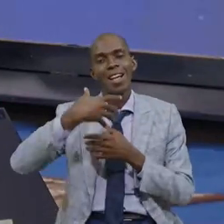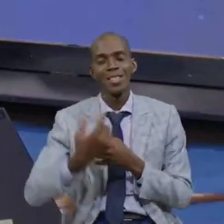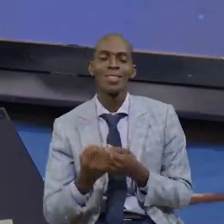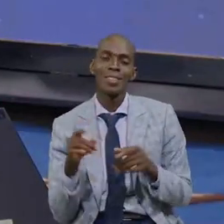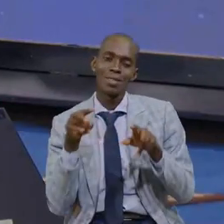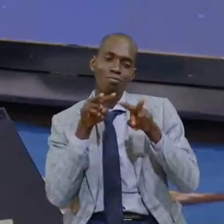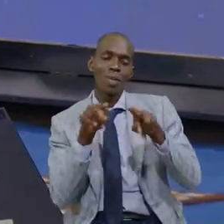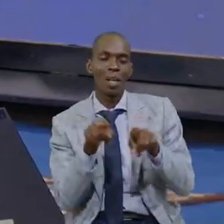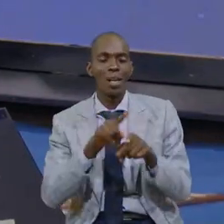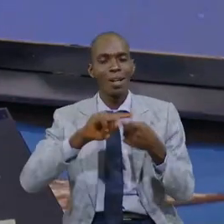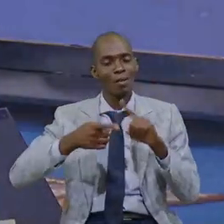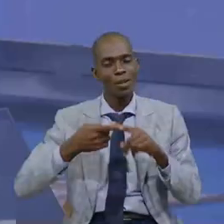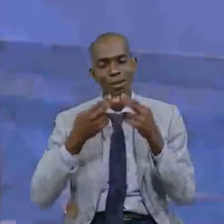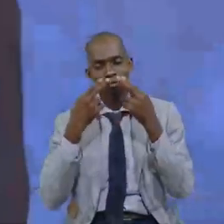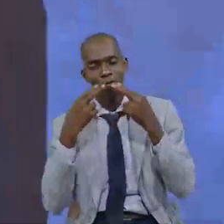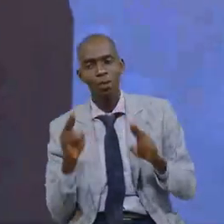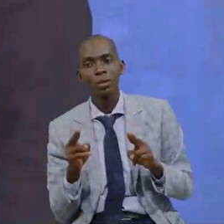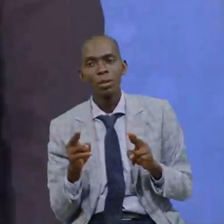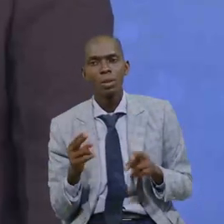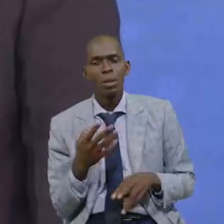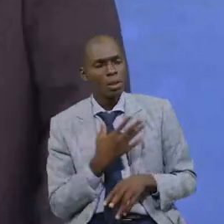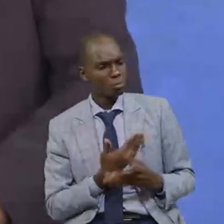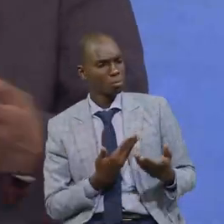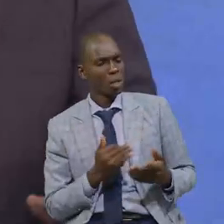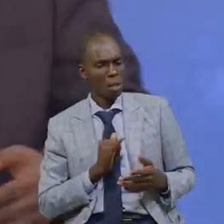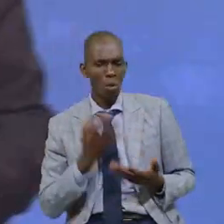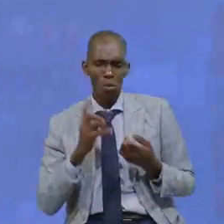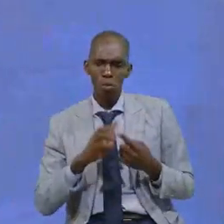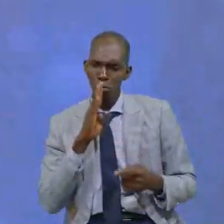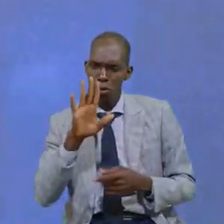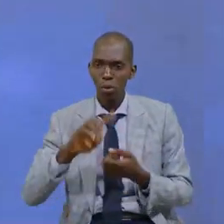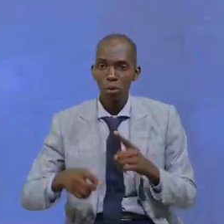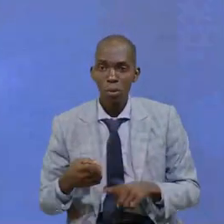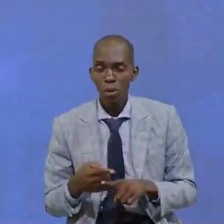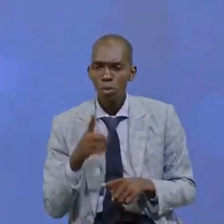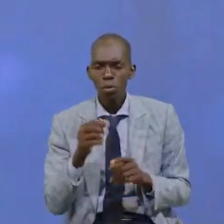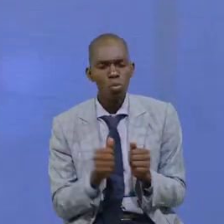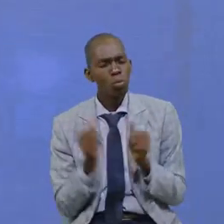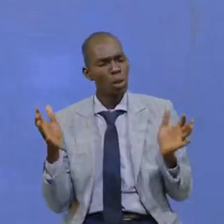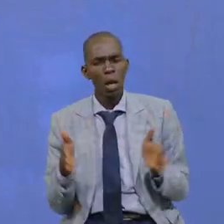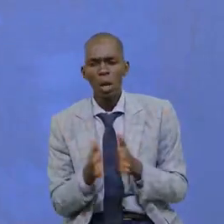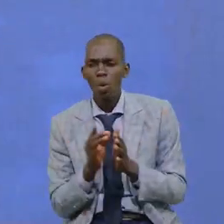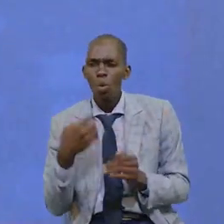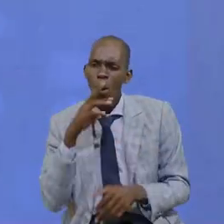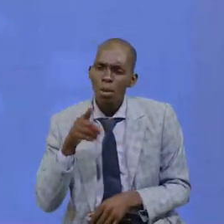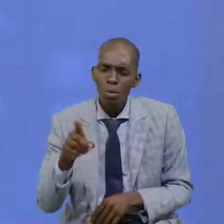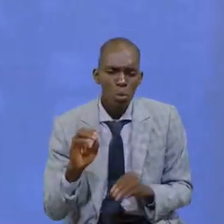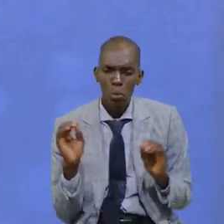Un ami à l'extérieur, mais un démon dedans. Il dit, ah, je serai ton ami. Sans poser de questions, qui